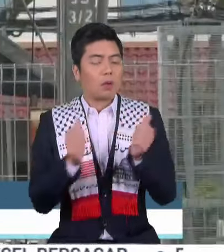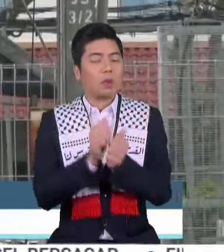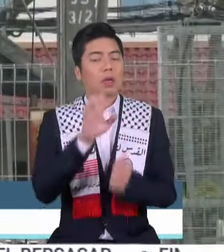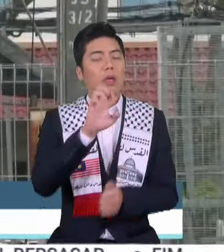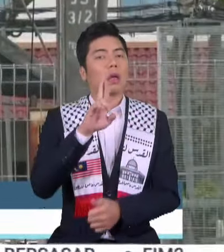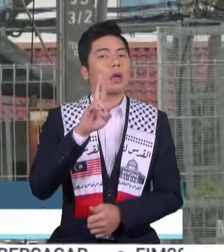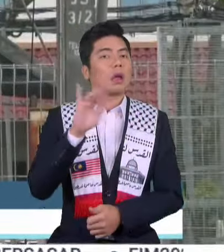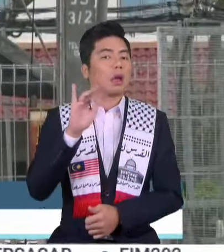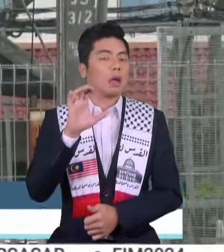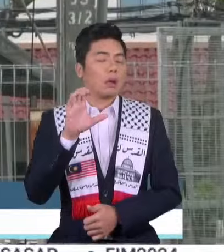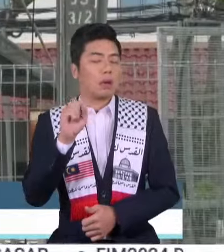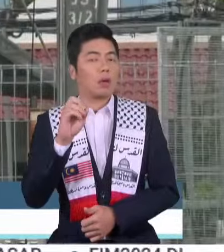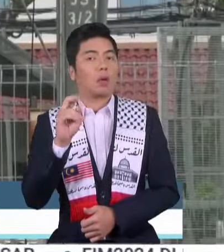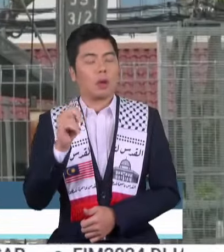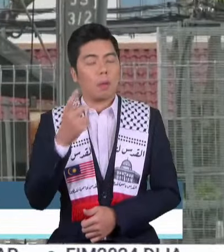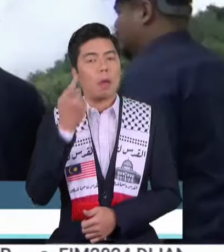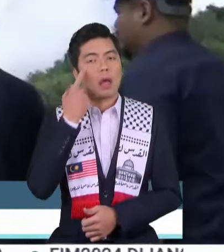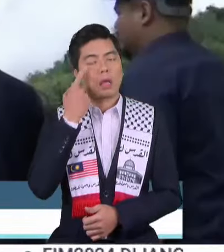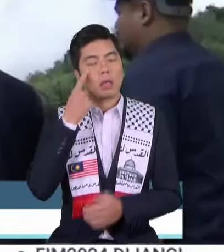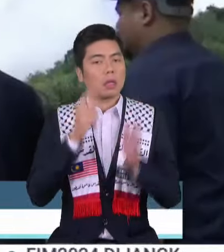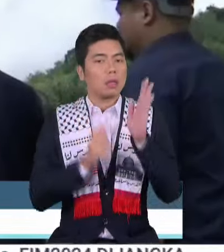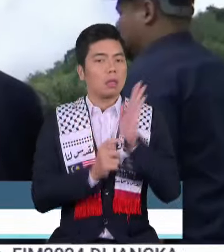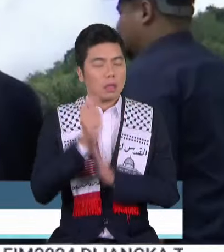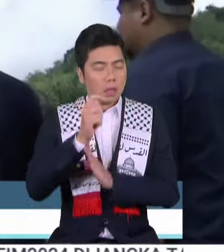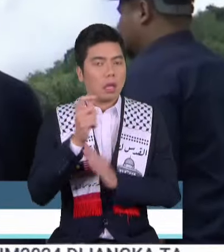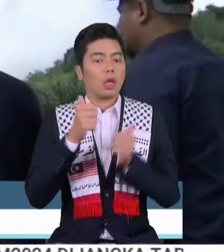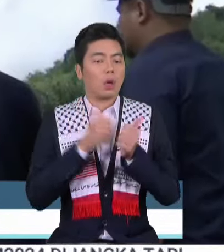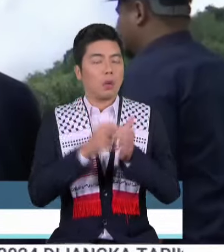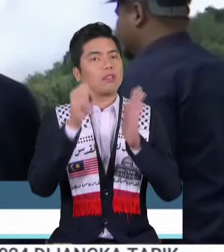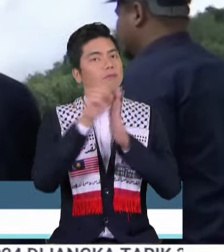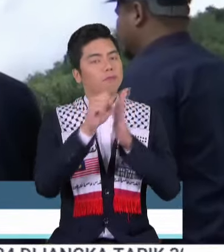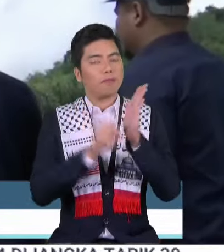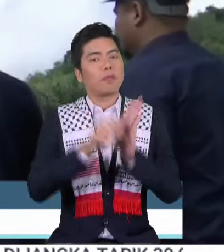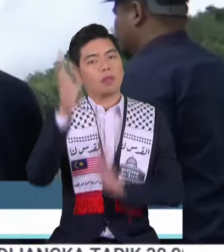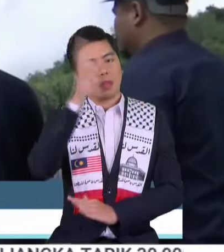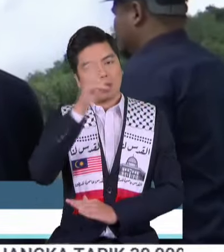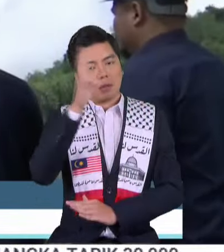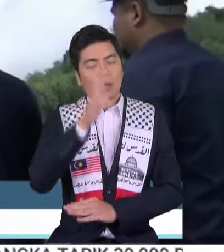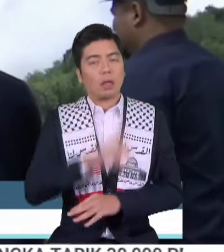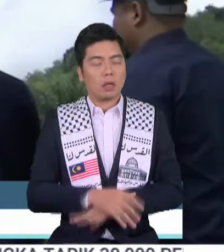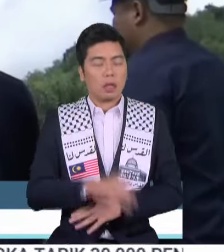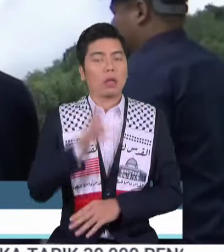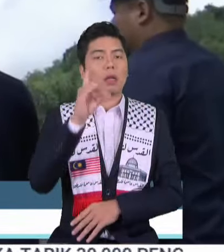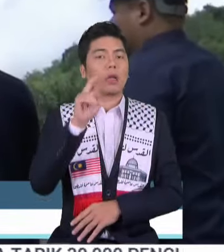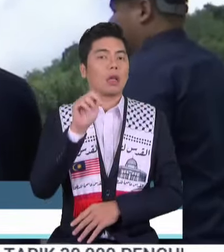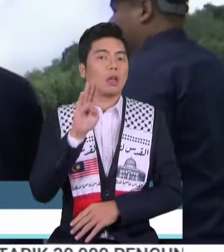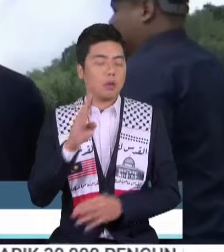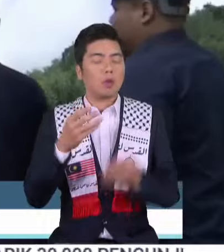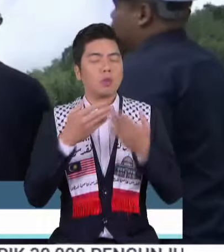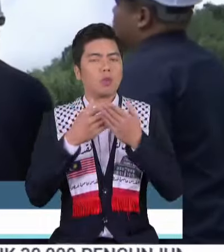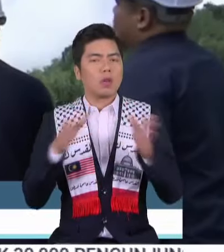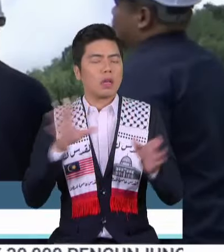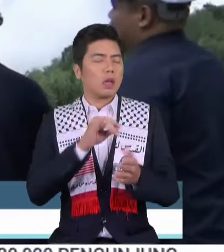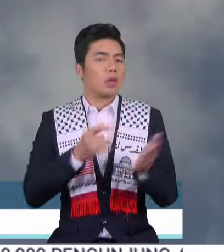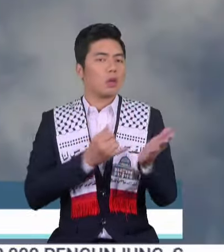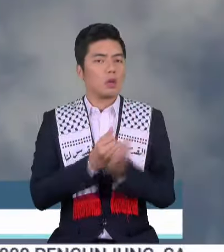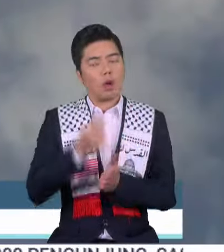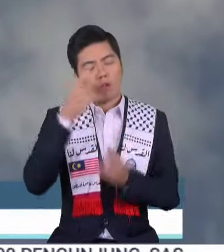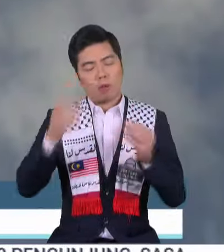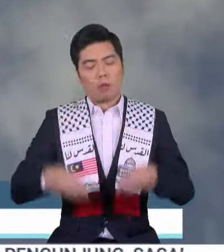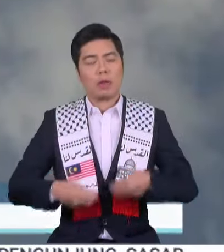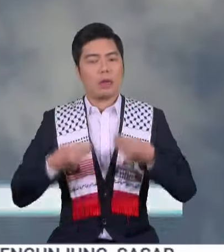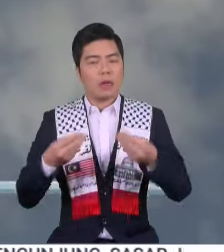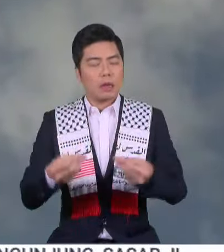Ericsson memperoleh skor tertinggi dalam semua prasyarat ditetapkan. DNB sentiasa terbuka dan telus dalam pemberian tender